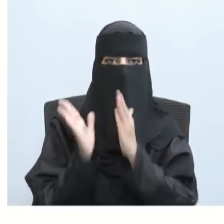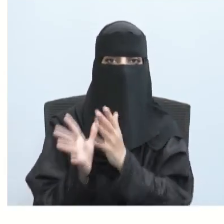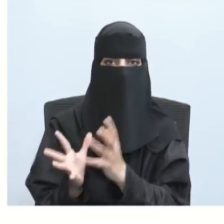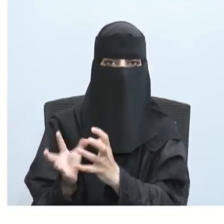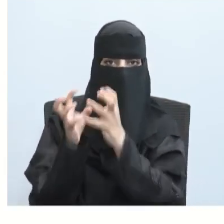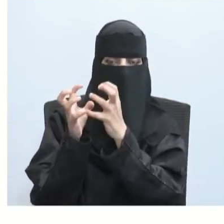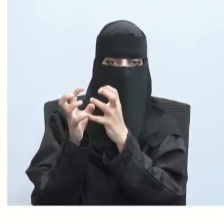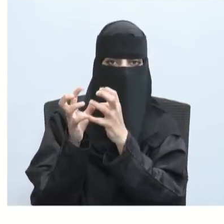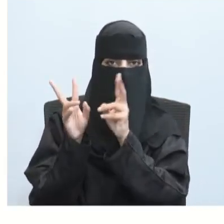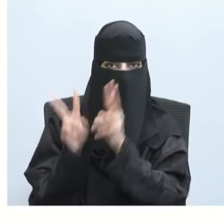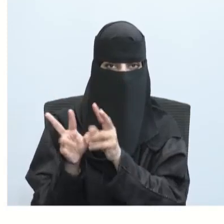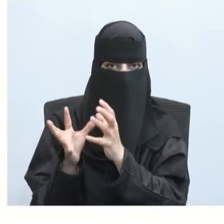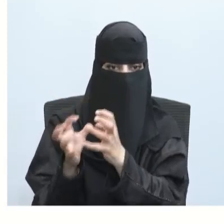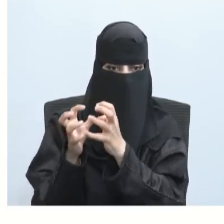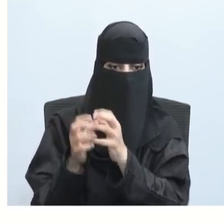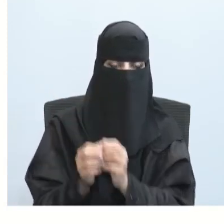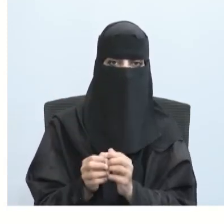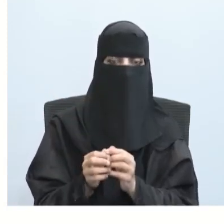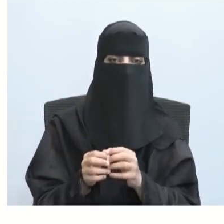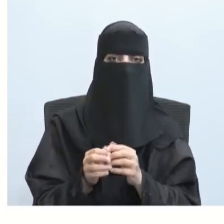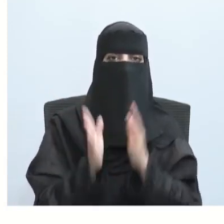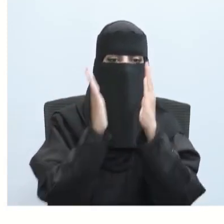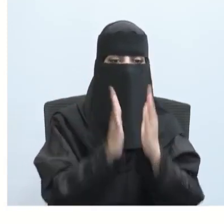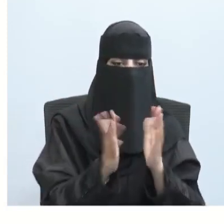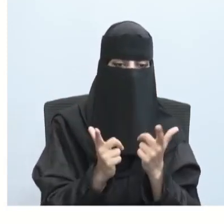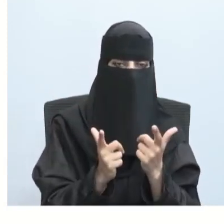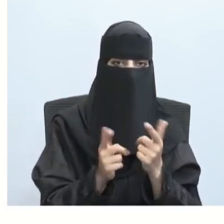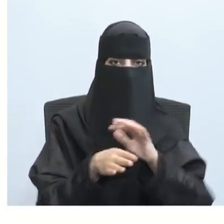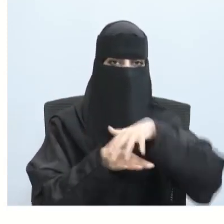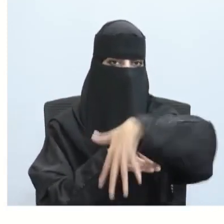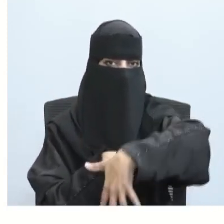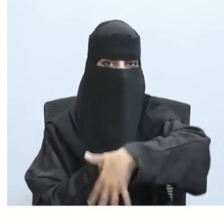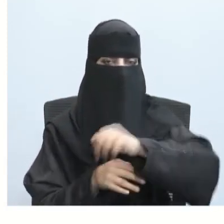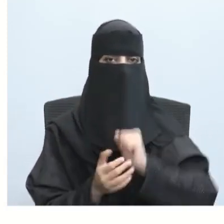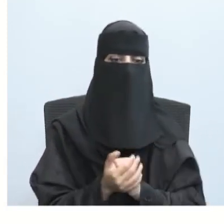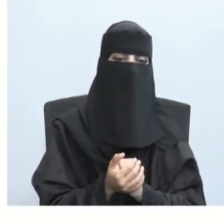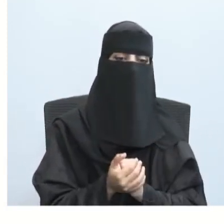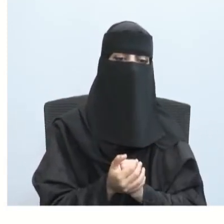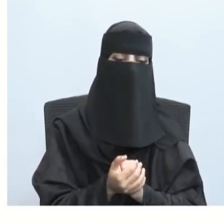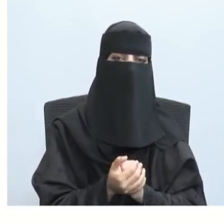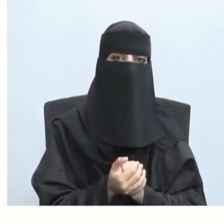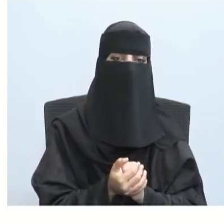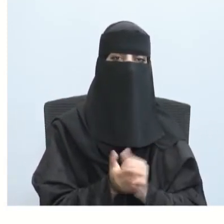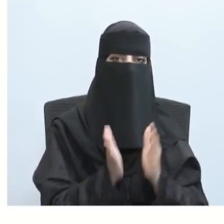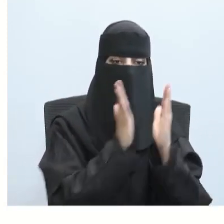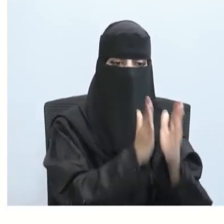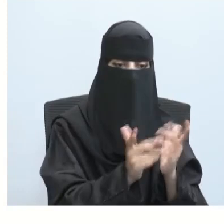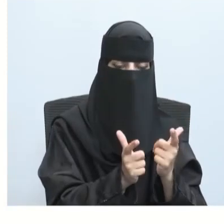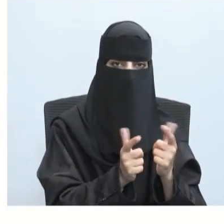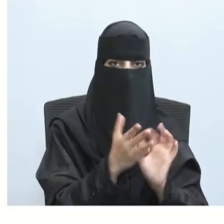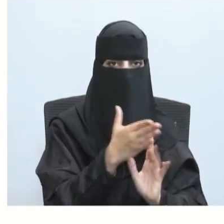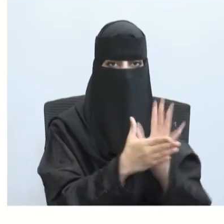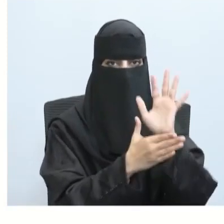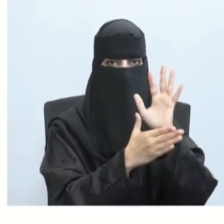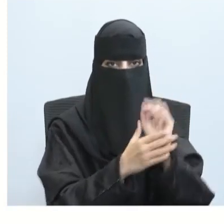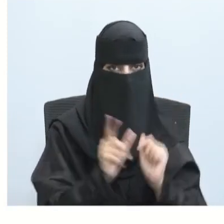الحاله الصلبه الحاله الثانيه هي الحاله السائله والحاله الثالثه هي الحاله